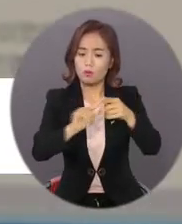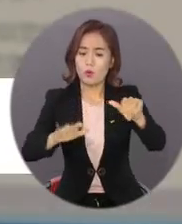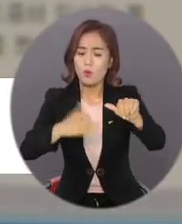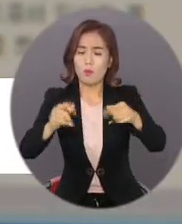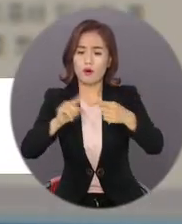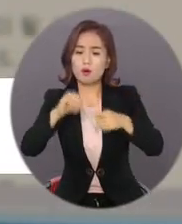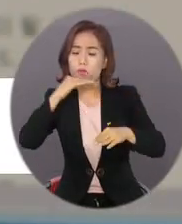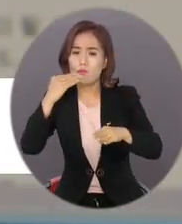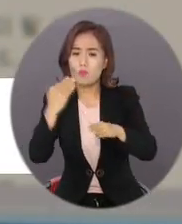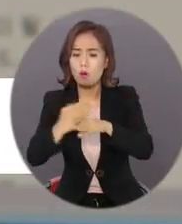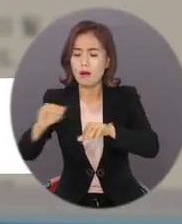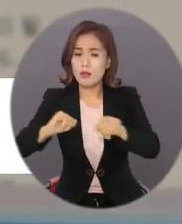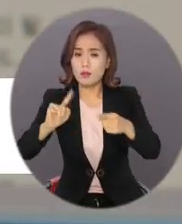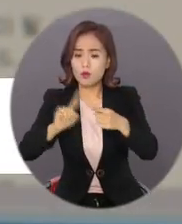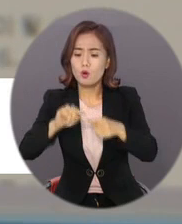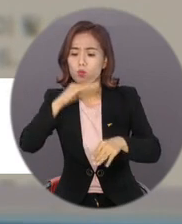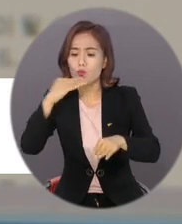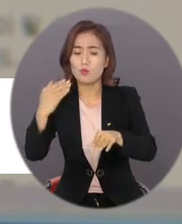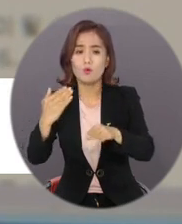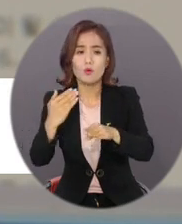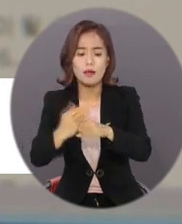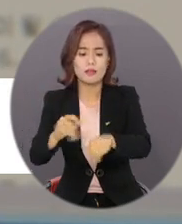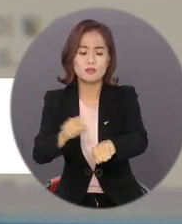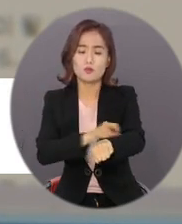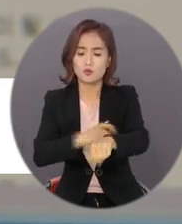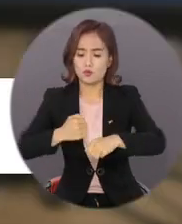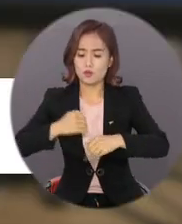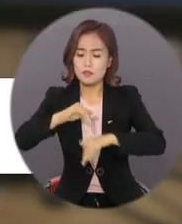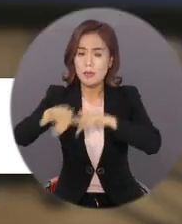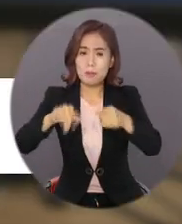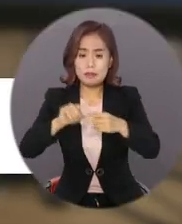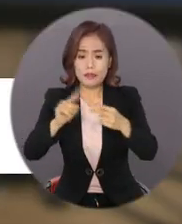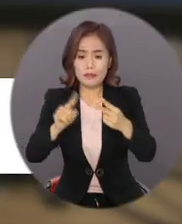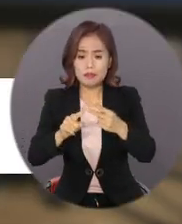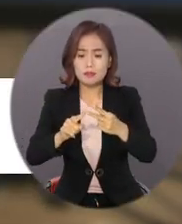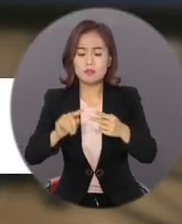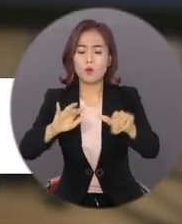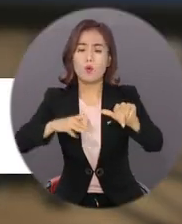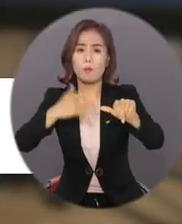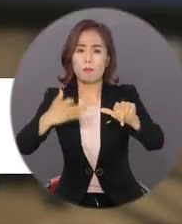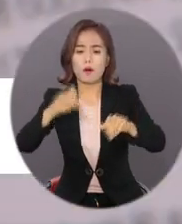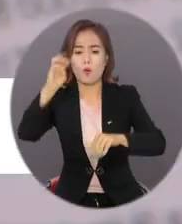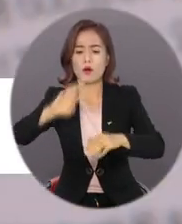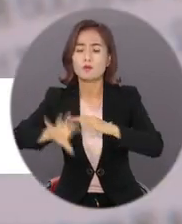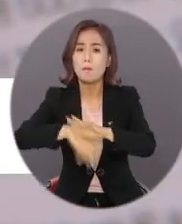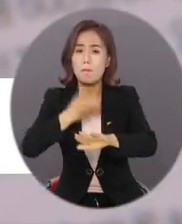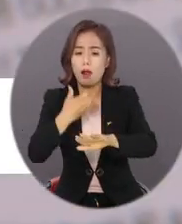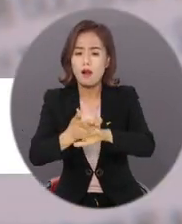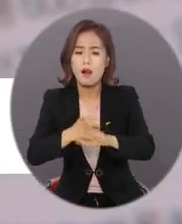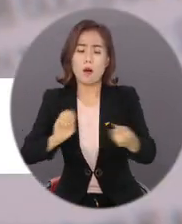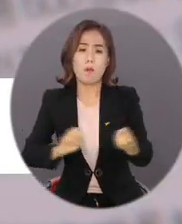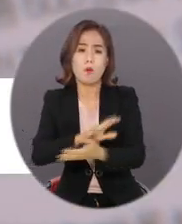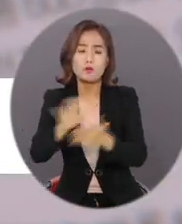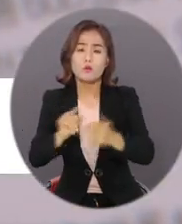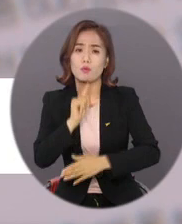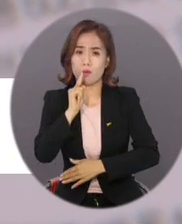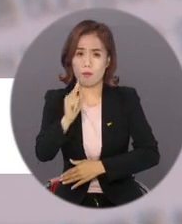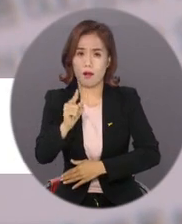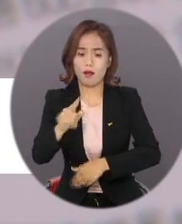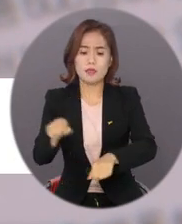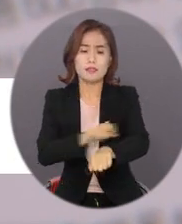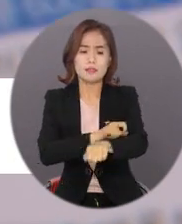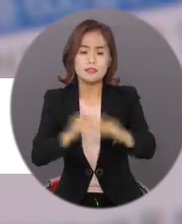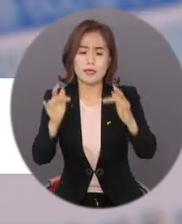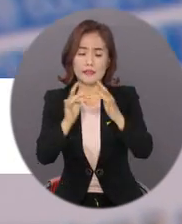5.18이 북한의 공작으로 북한 특수군이 개입했다거나 5.18을 광주 반란이나 폭동으로 주장하는 등